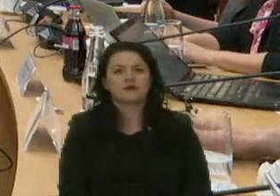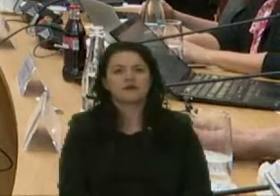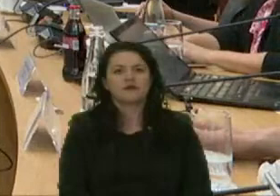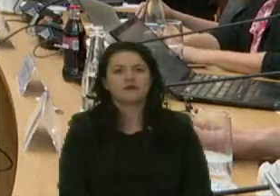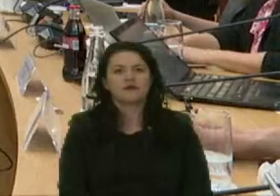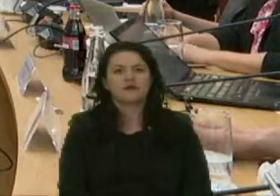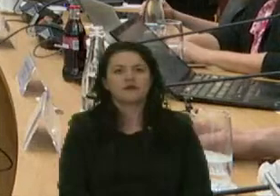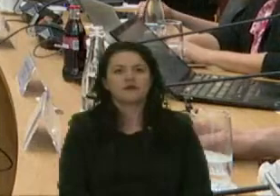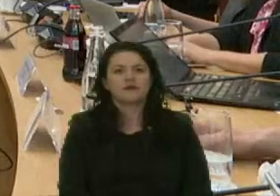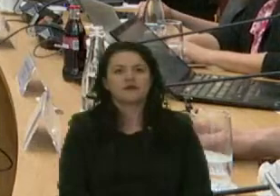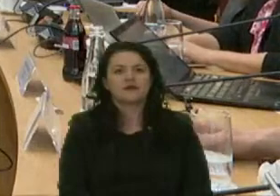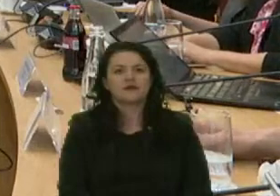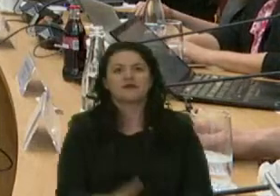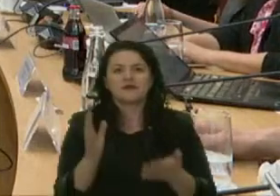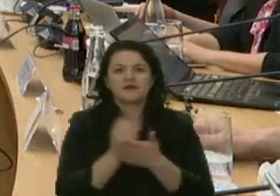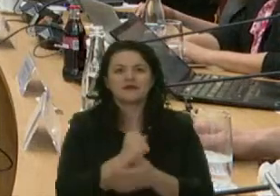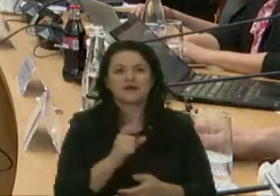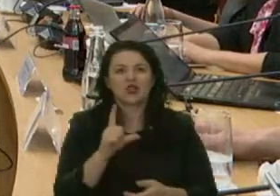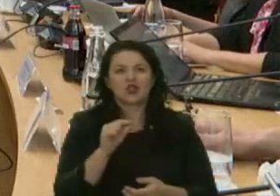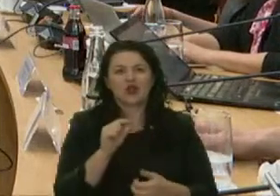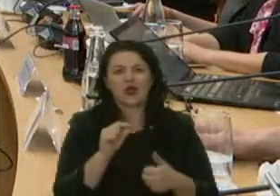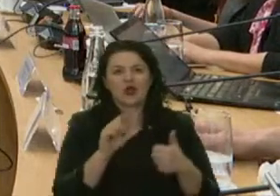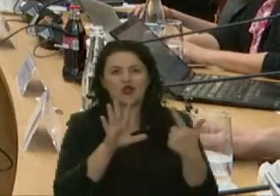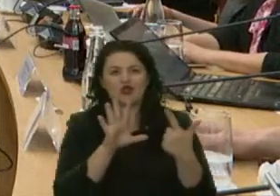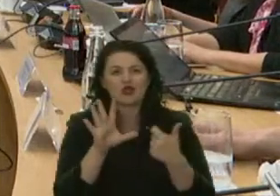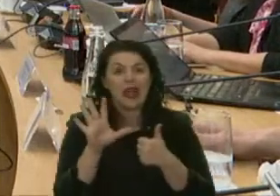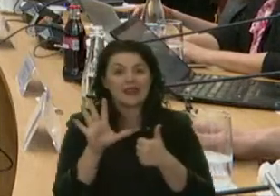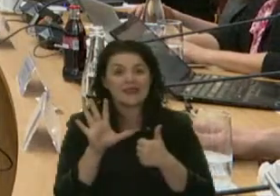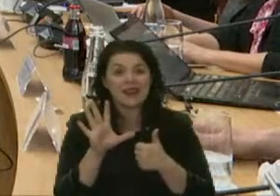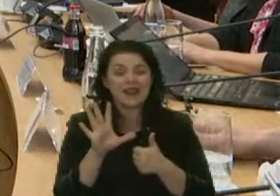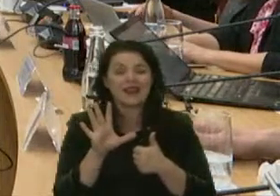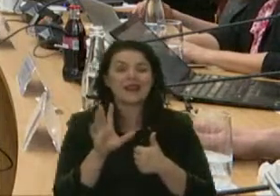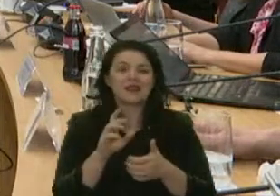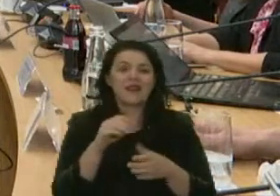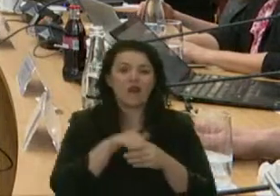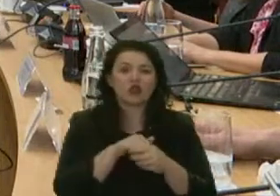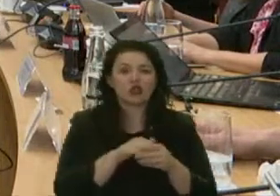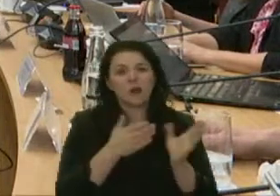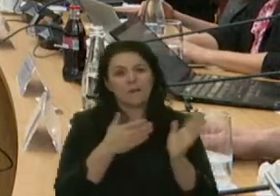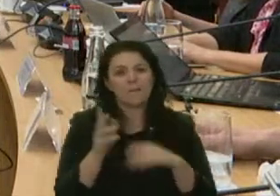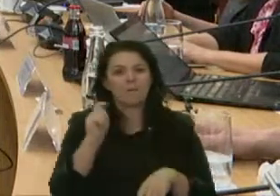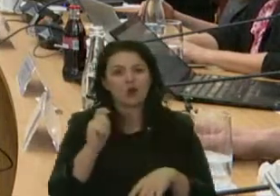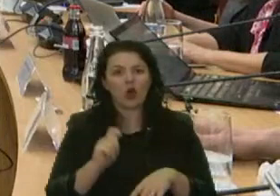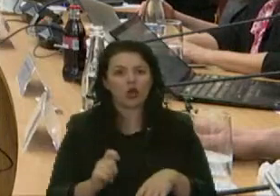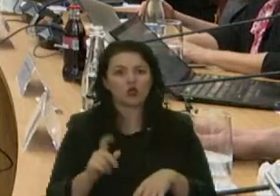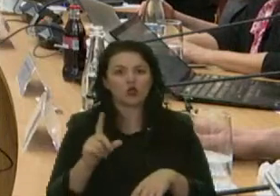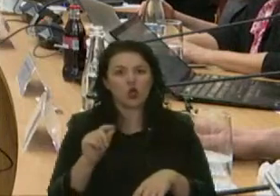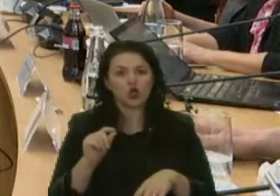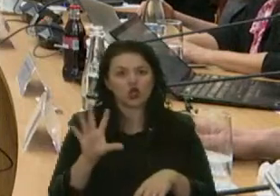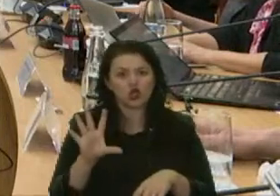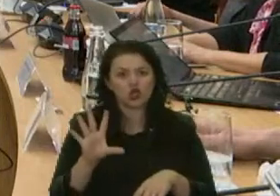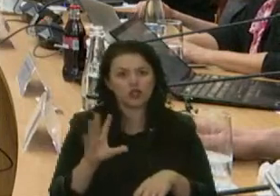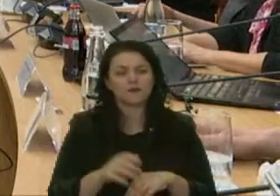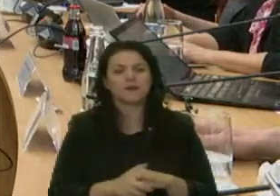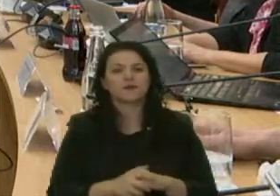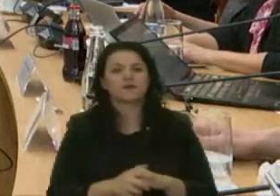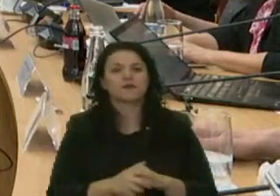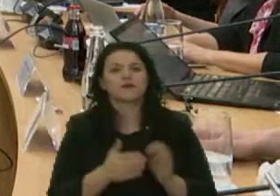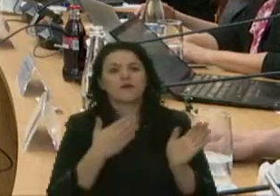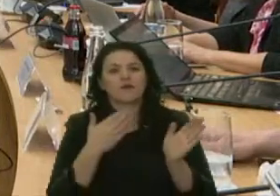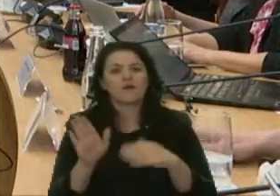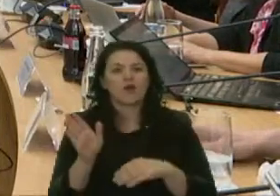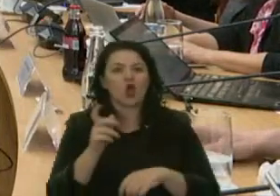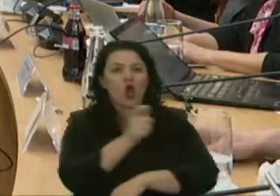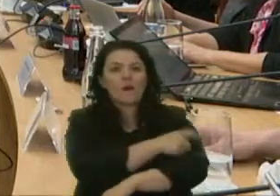24 Proiectul a trecut cu 26 de voturi pe de hotărâre numărul 25 Comisia Comisia de buget aviz favorabil Comisia